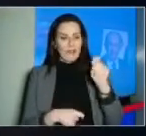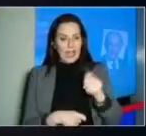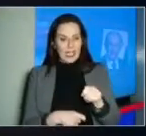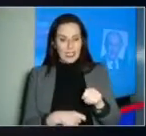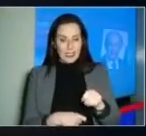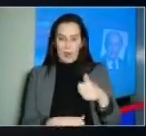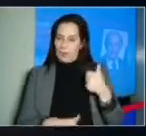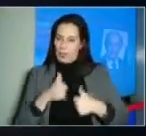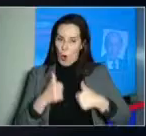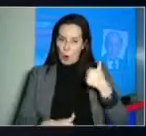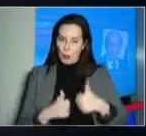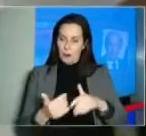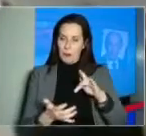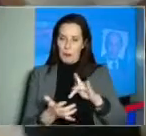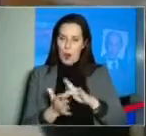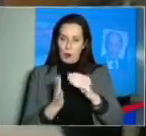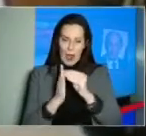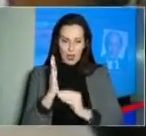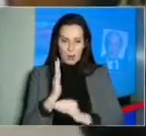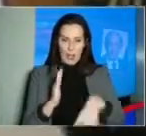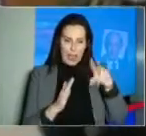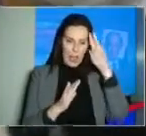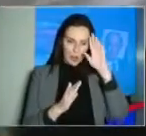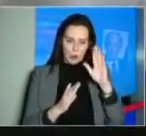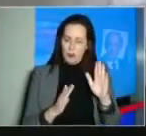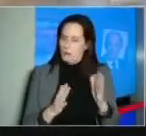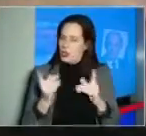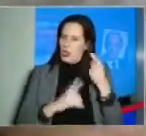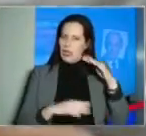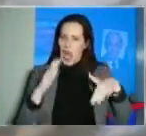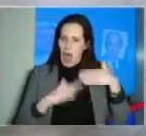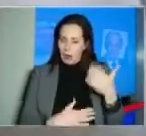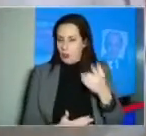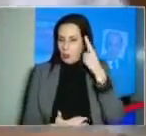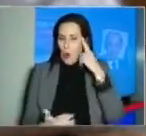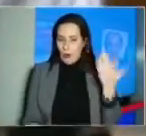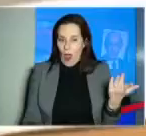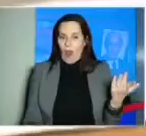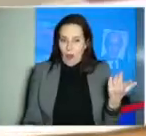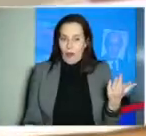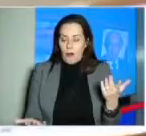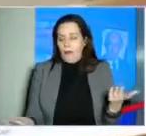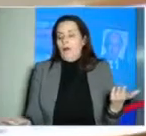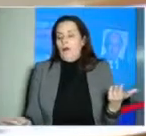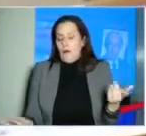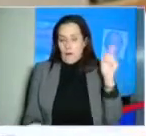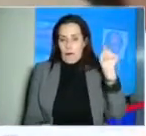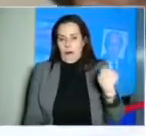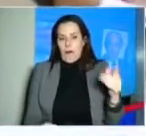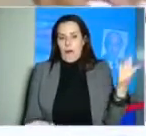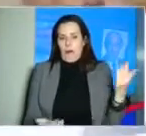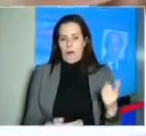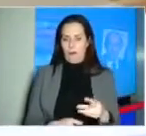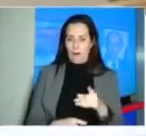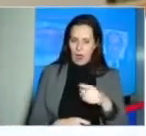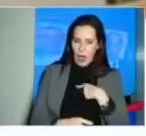הכנסת מתמודד במקום מסוים ברשימת הליכוד. מה שיקרה אחר כך, אתה יודע, זה יכול לקרות כן. אותו.